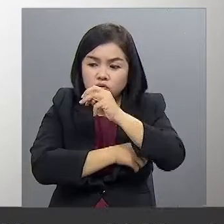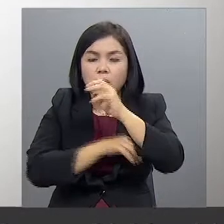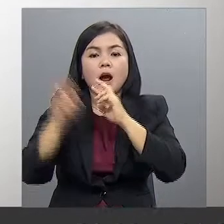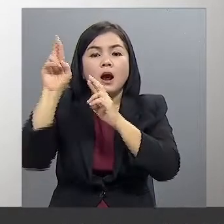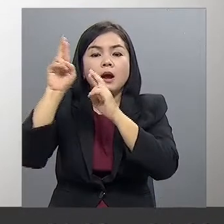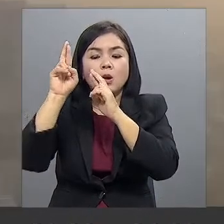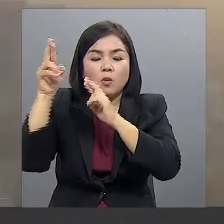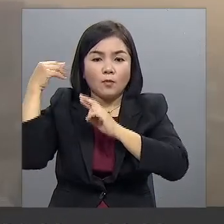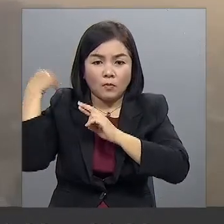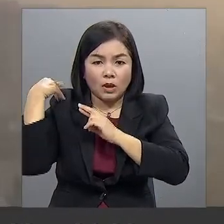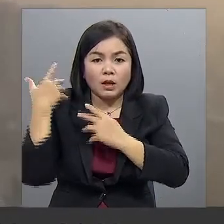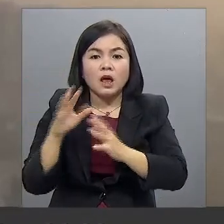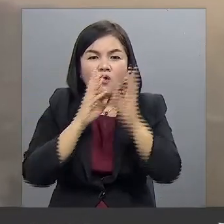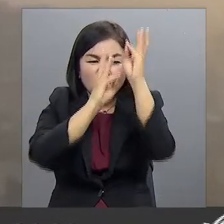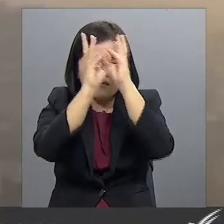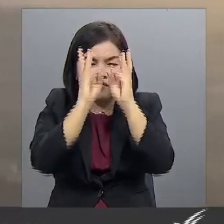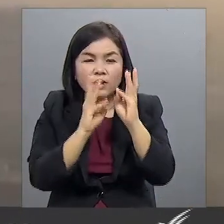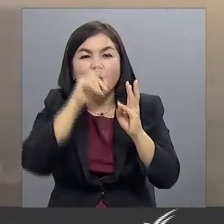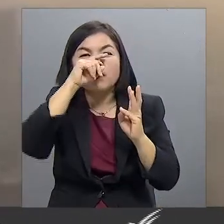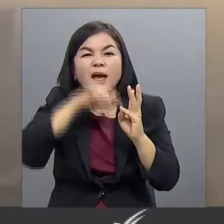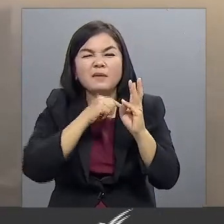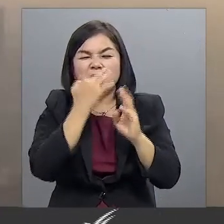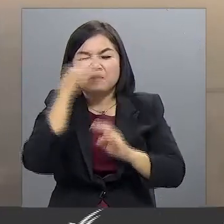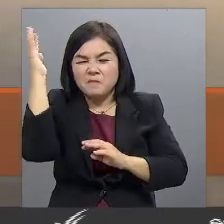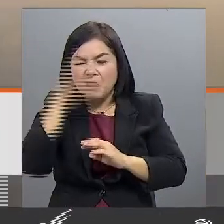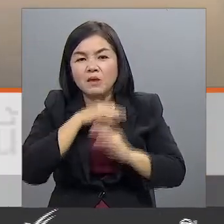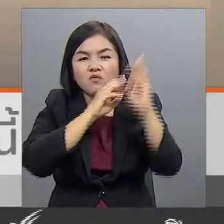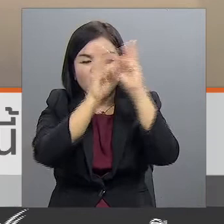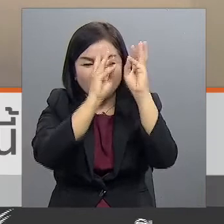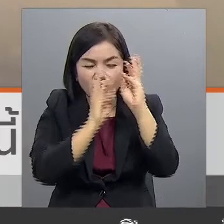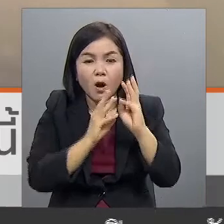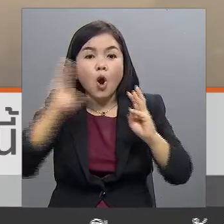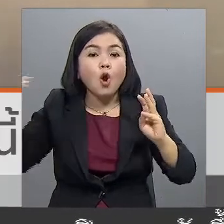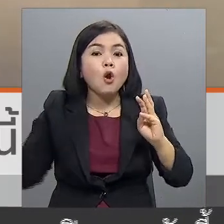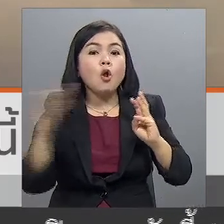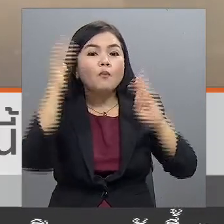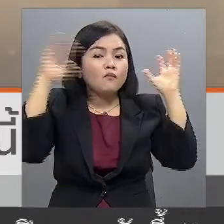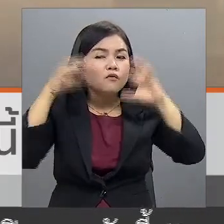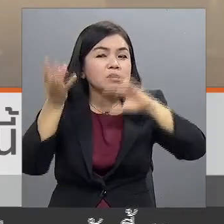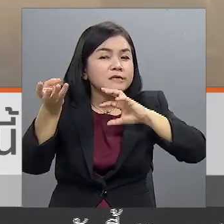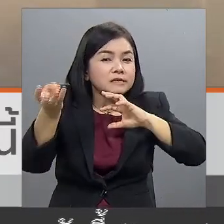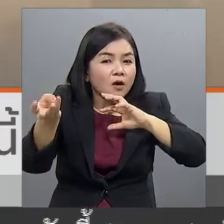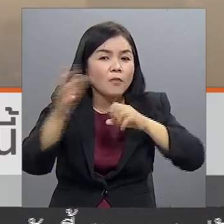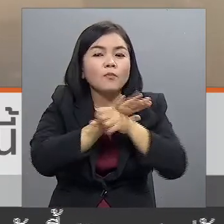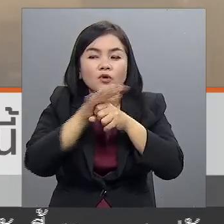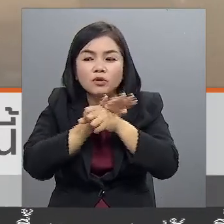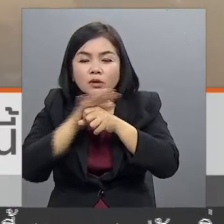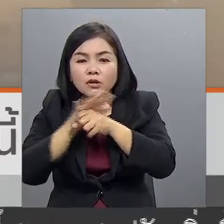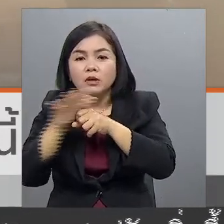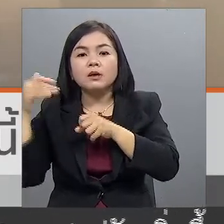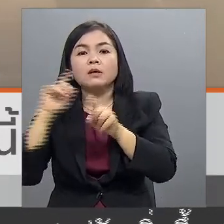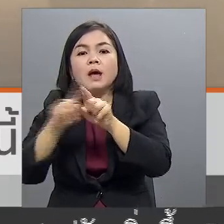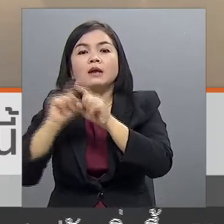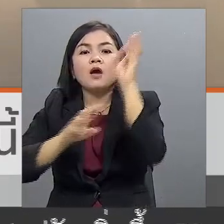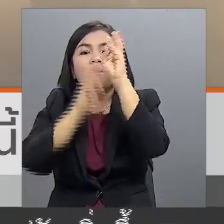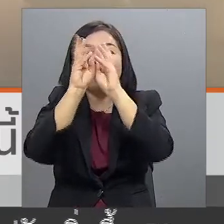การณฝุลอขนาดเล็กของไทยขนาดนี้พบว่าประเทศไยมีลมแรงและมีฝนเล็กน้อยสภาพอากาศไม่เอือต่อการสะสมของฝนล